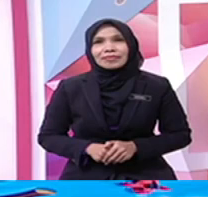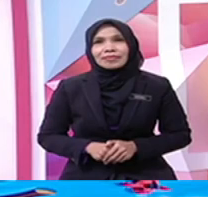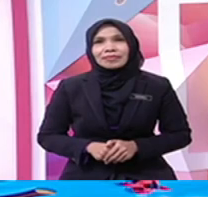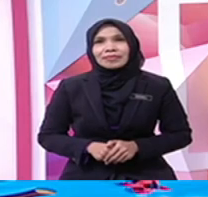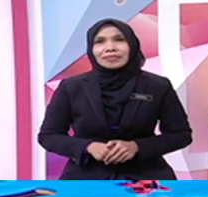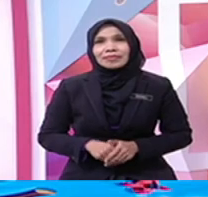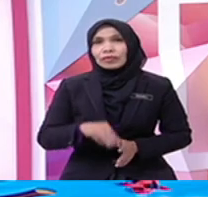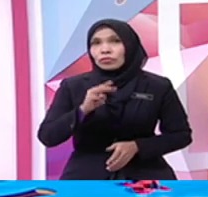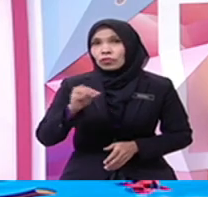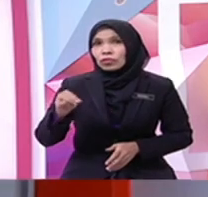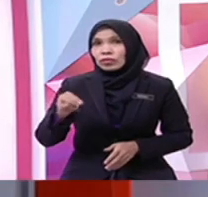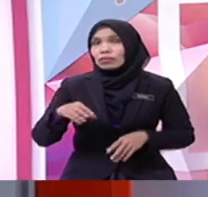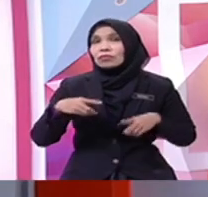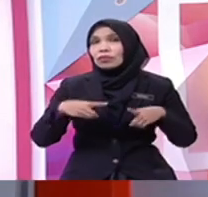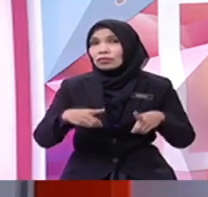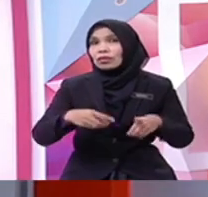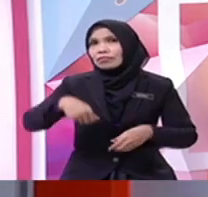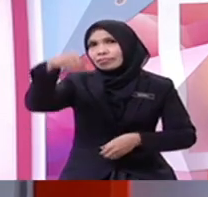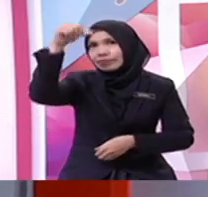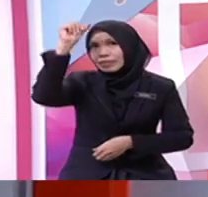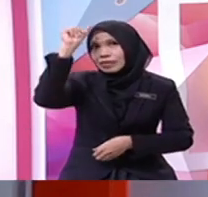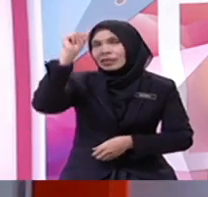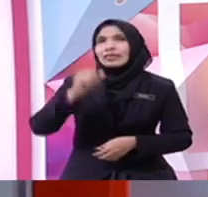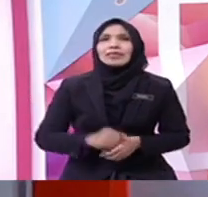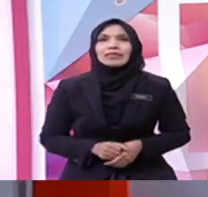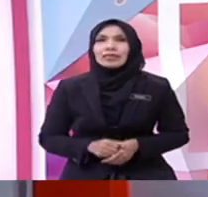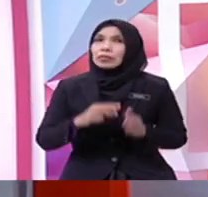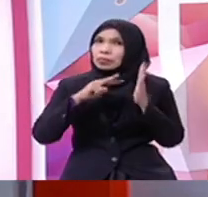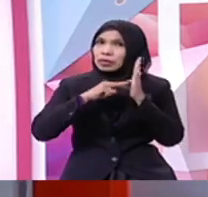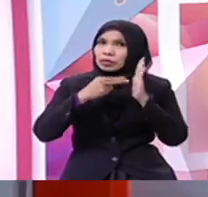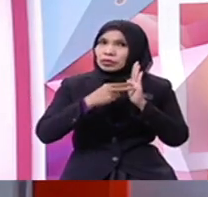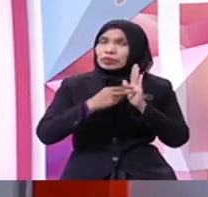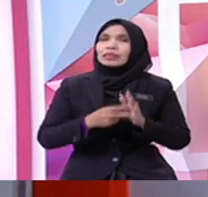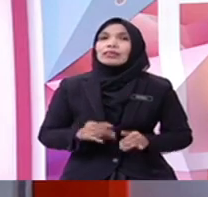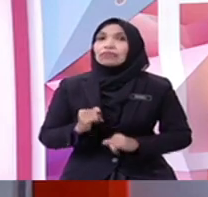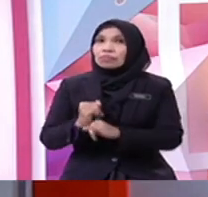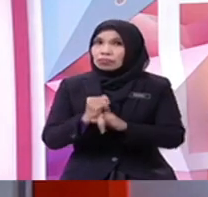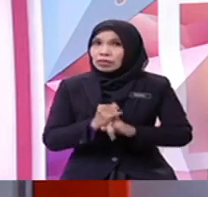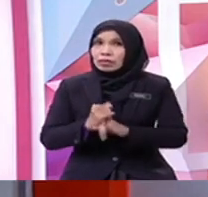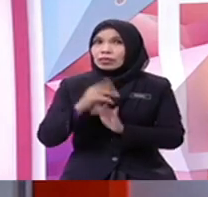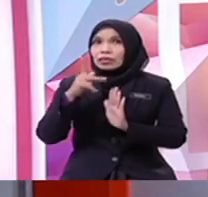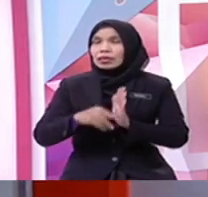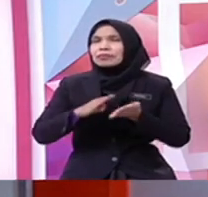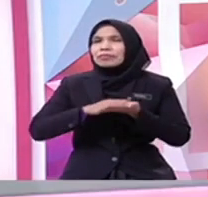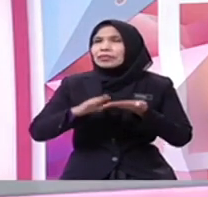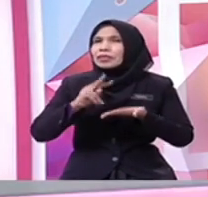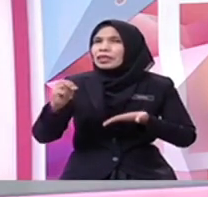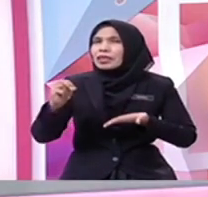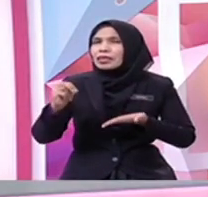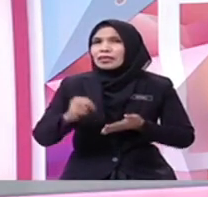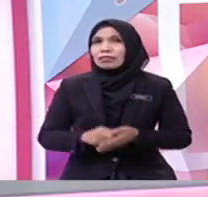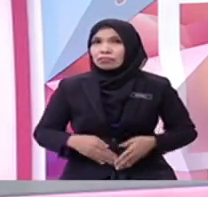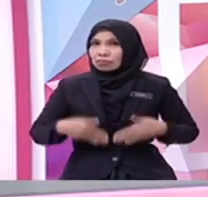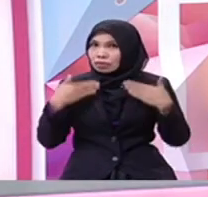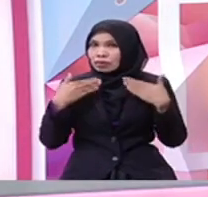sedang main game di maksudnya dia menjaga kebersihan diri dia dengan baik yang mandi oke aja moge kita aja tak mudah gitu